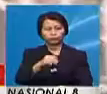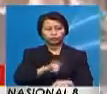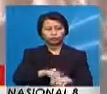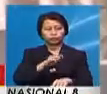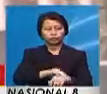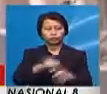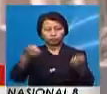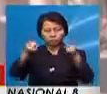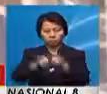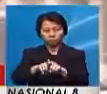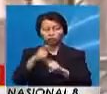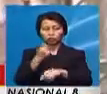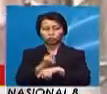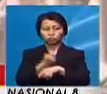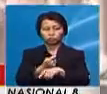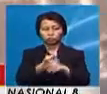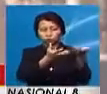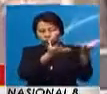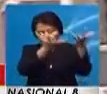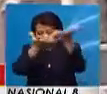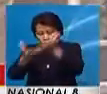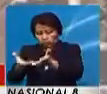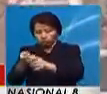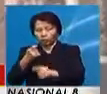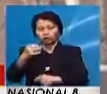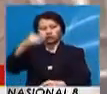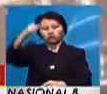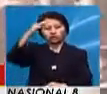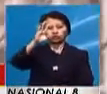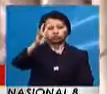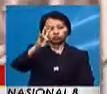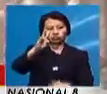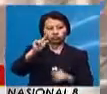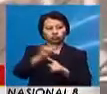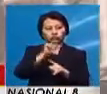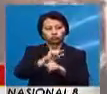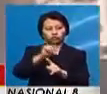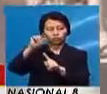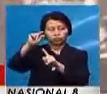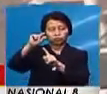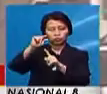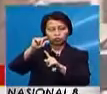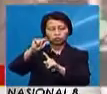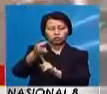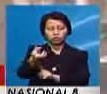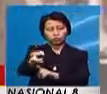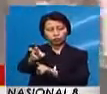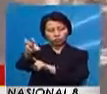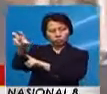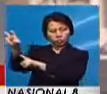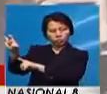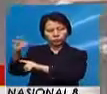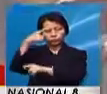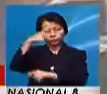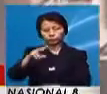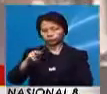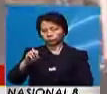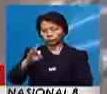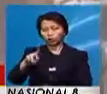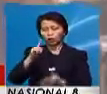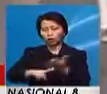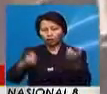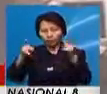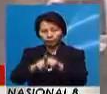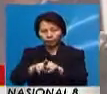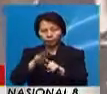ketika kejadian ditugaskan menurunkan mangsa dari tingkat 7 menggunakan kren. Bagi Norizan pula, apa yang